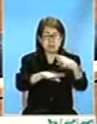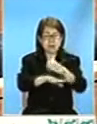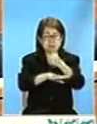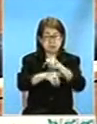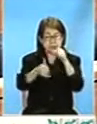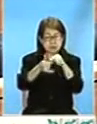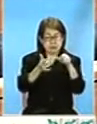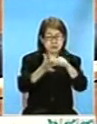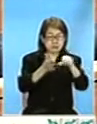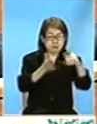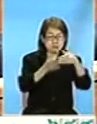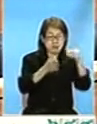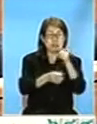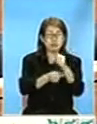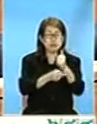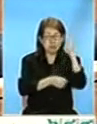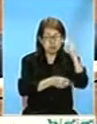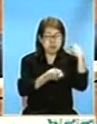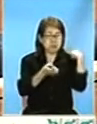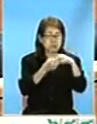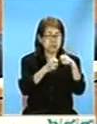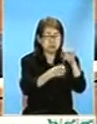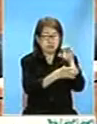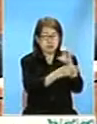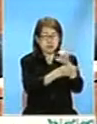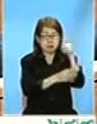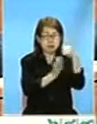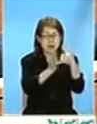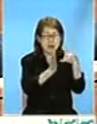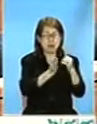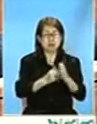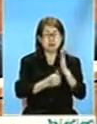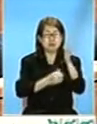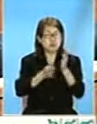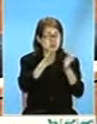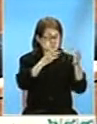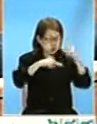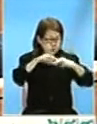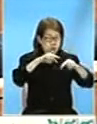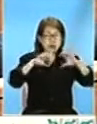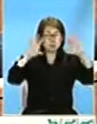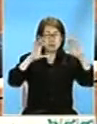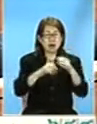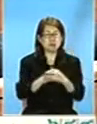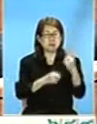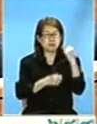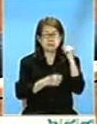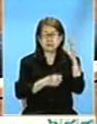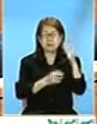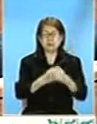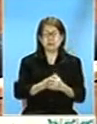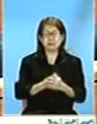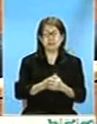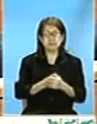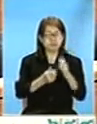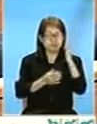แล้วการตรวจสอบรัฐบาลก็จะไม่เข้มแข็งปัญหาที่จะเกิดขึ้นสิ่งที่เรา